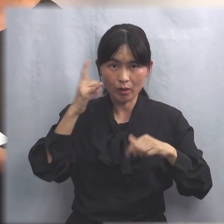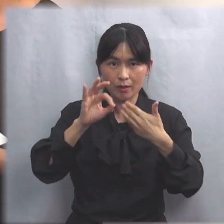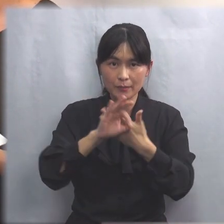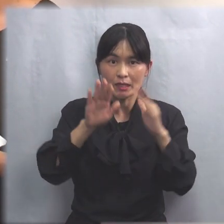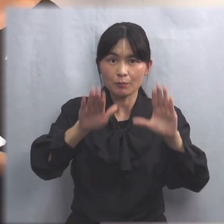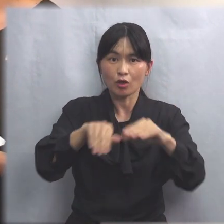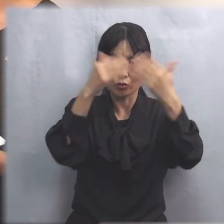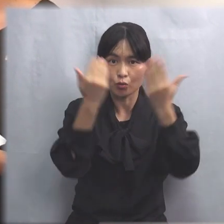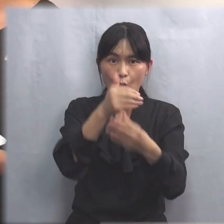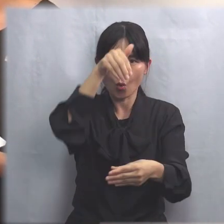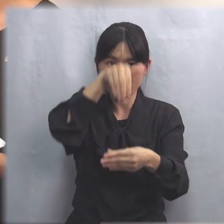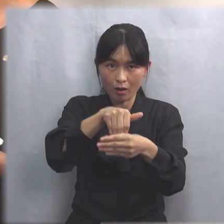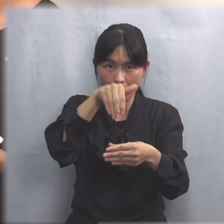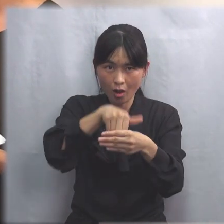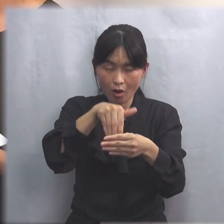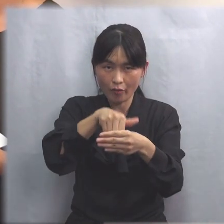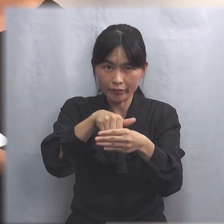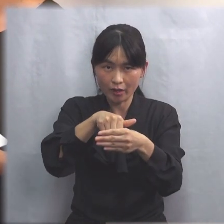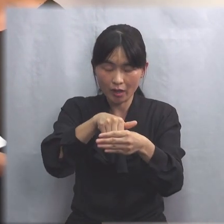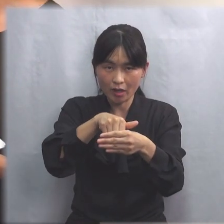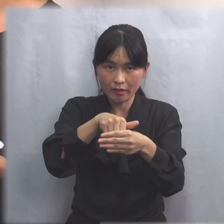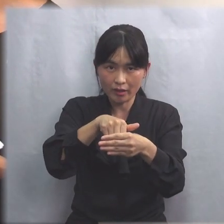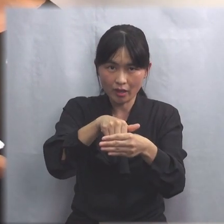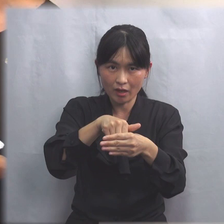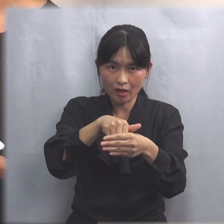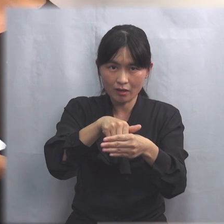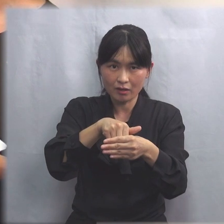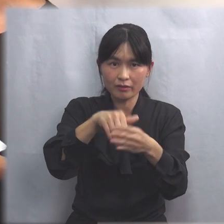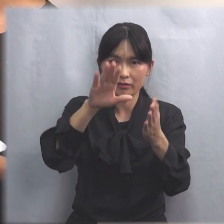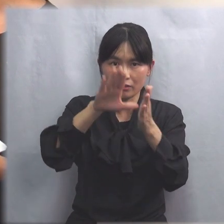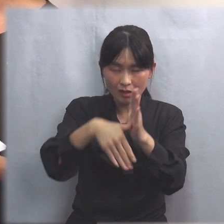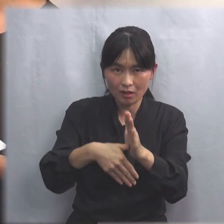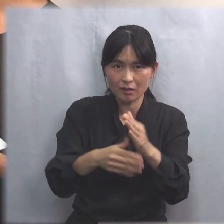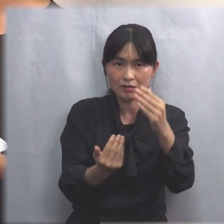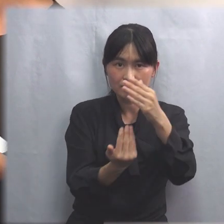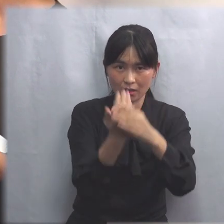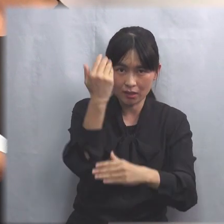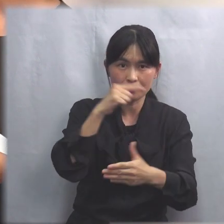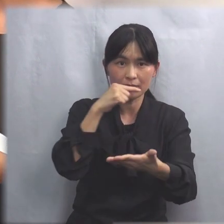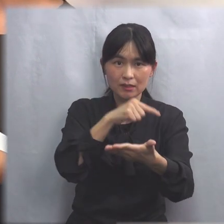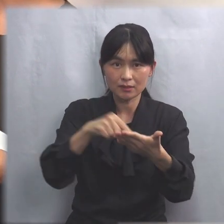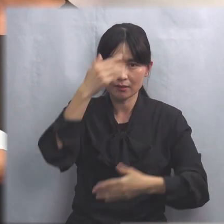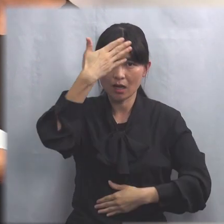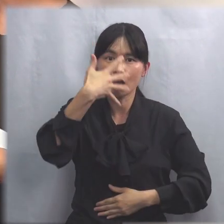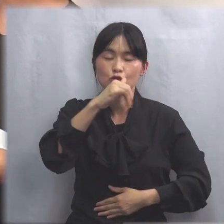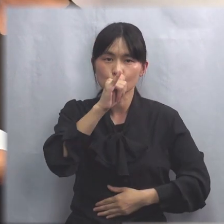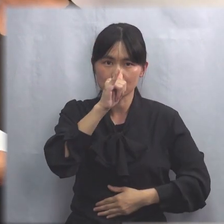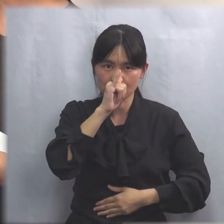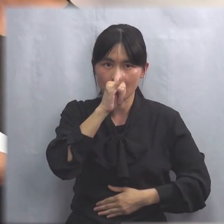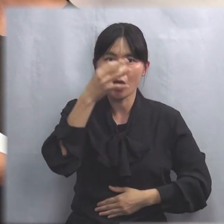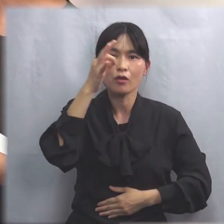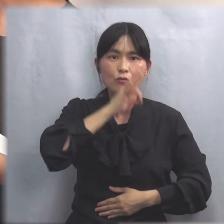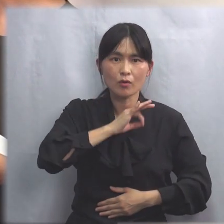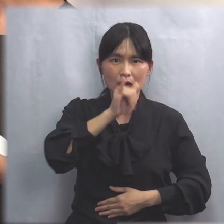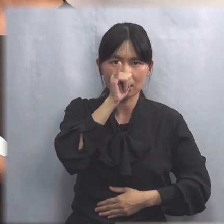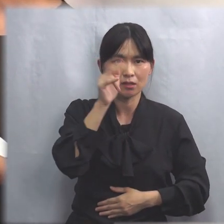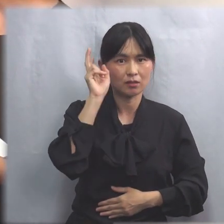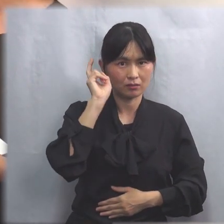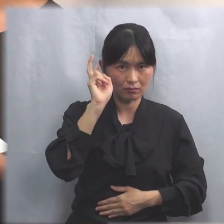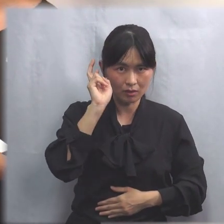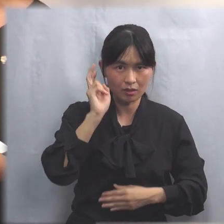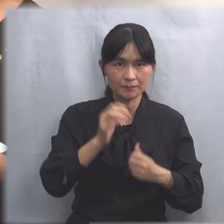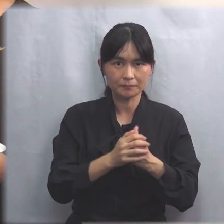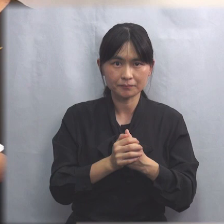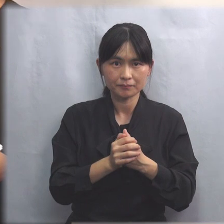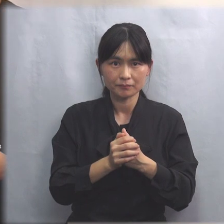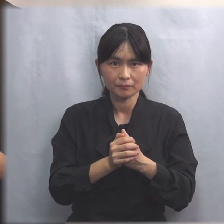탕감하는 데 있어서 유의미한 계획으로 이어질 수 있다고 저희는 판단을 하였고요. 그래서 이에 대한 세부적인 계획을